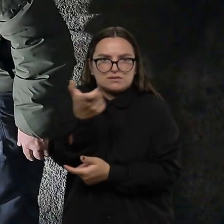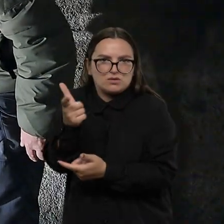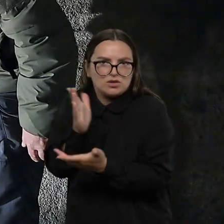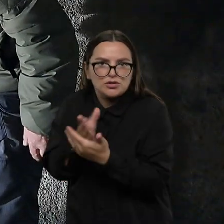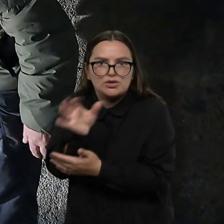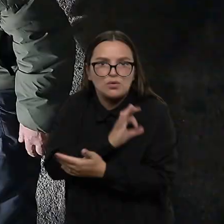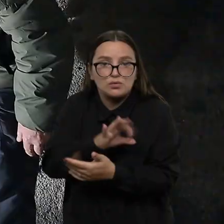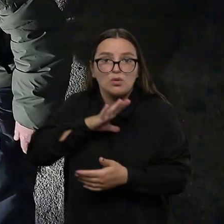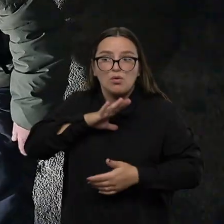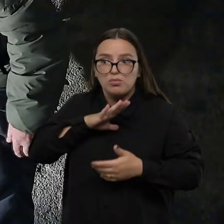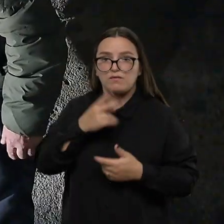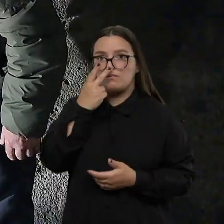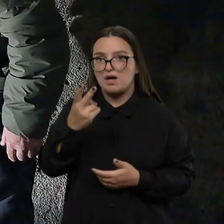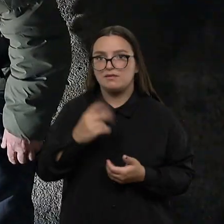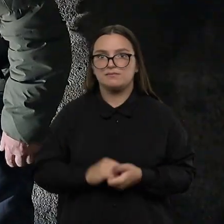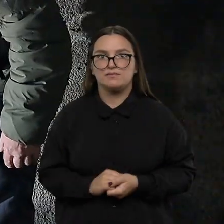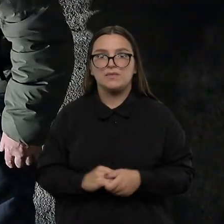netgi pistoleto kulkosvaidžio.